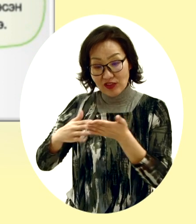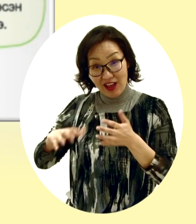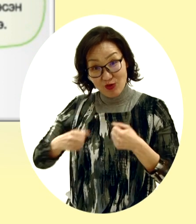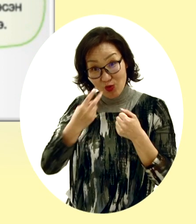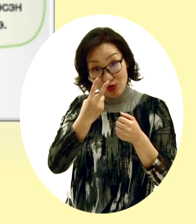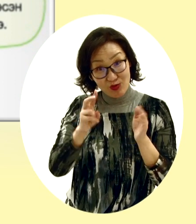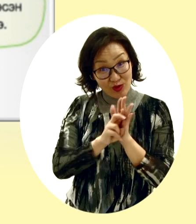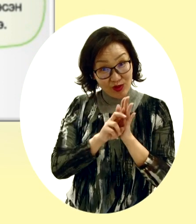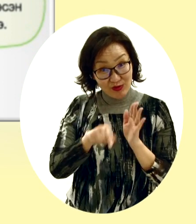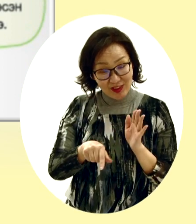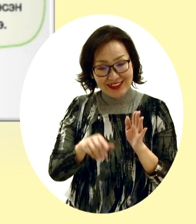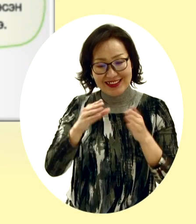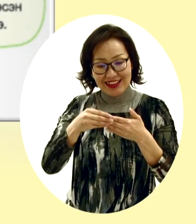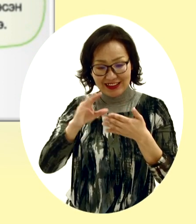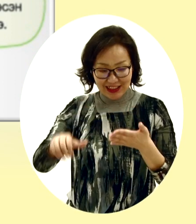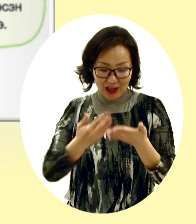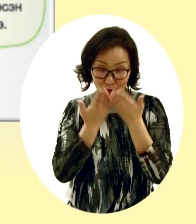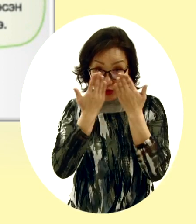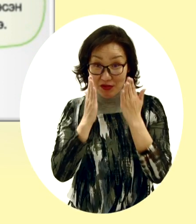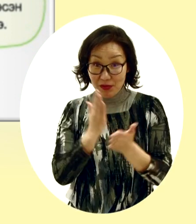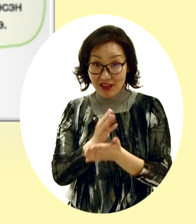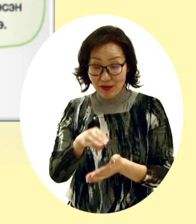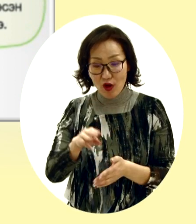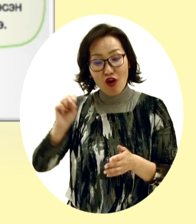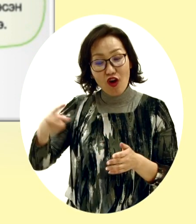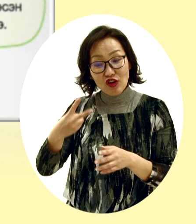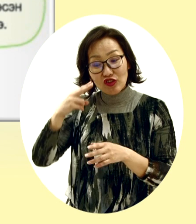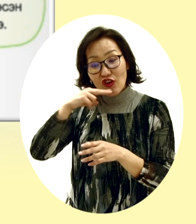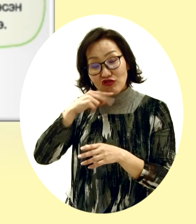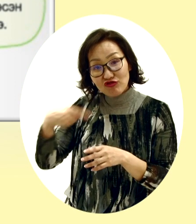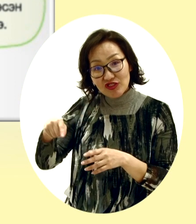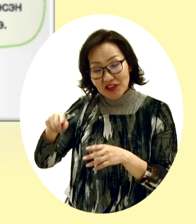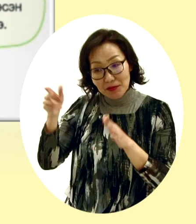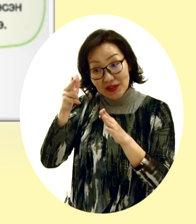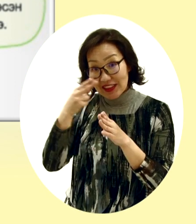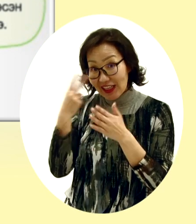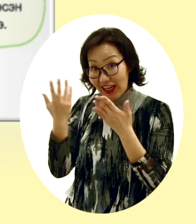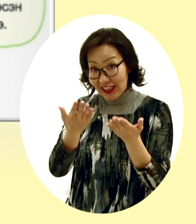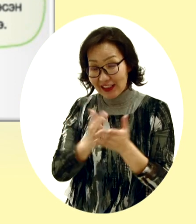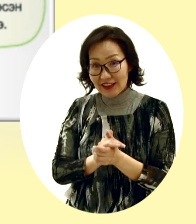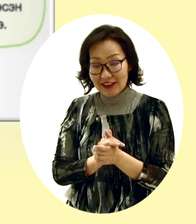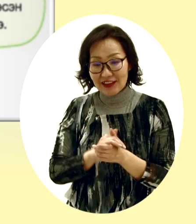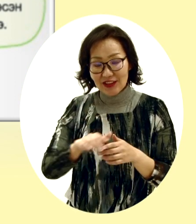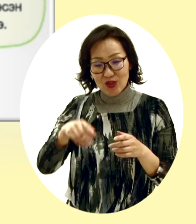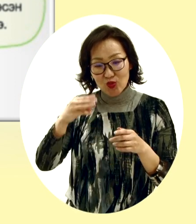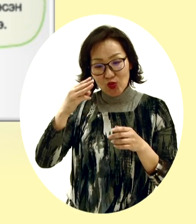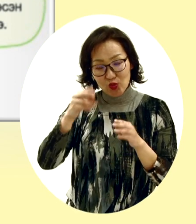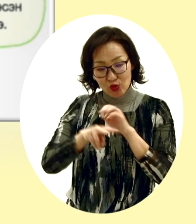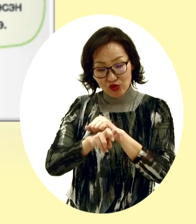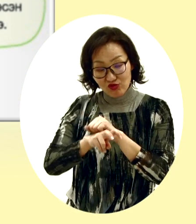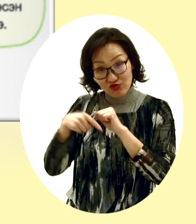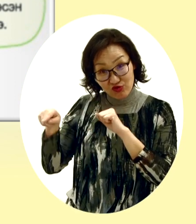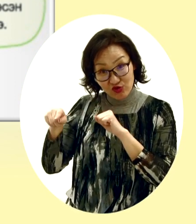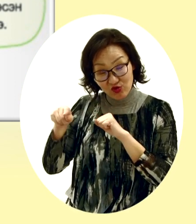үзэж болно гэж хүүхд цааснаас хараад уншчээ. Хоёр дахь охины ихтгэлийг харъя. Дэлгэцэнд тухайн